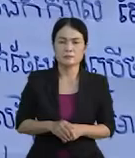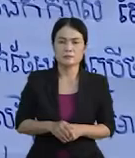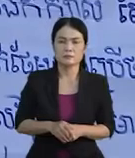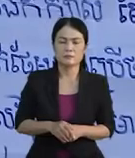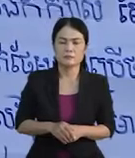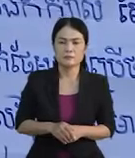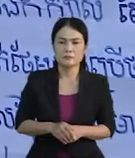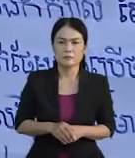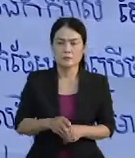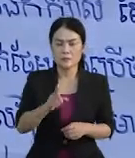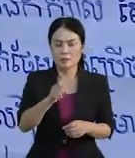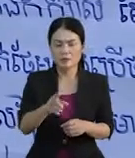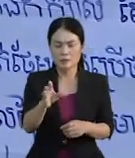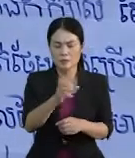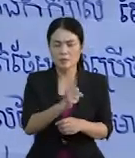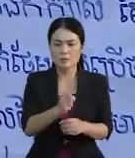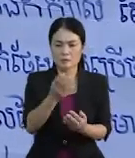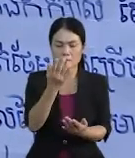dục